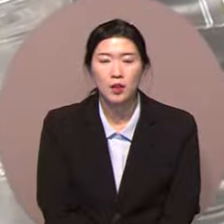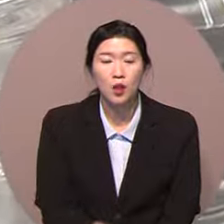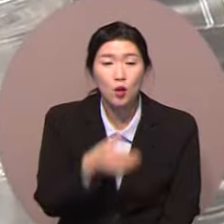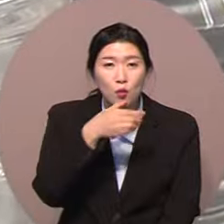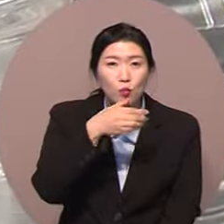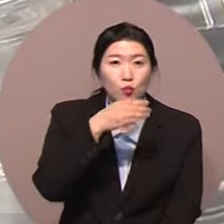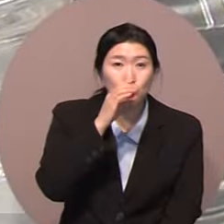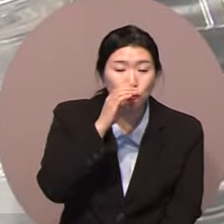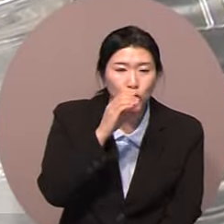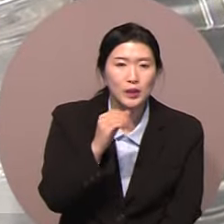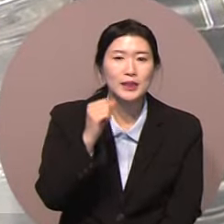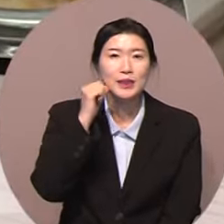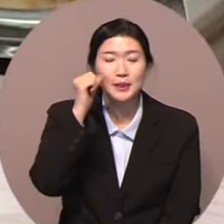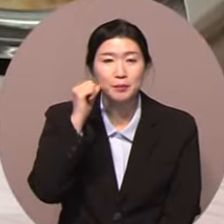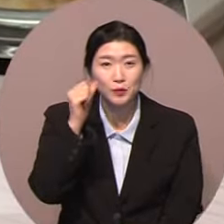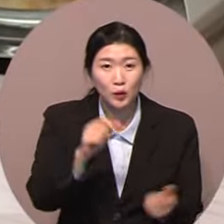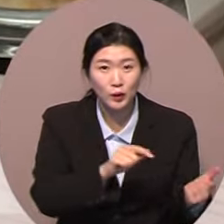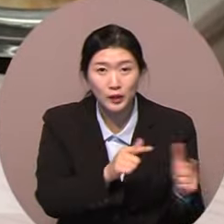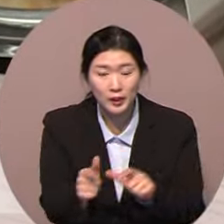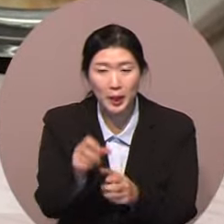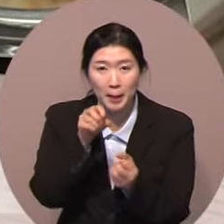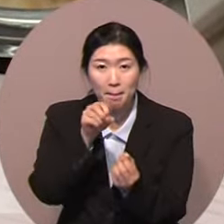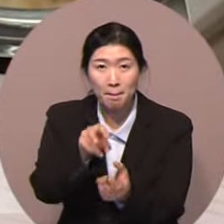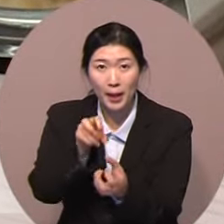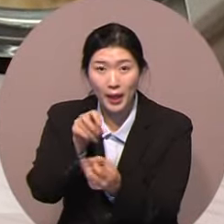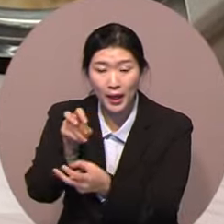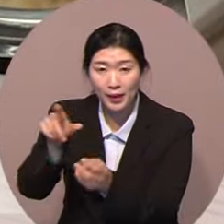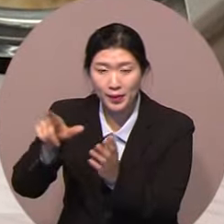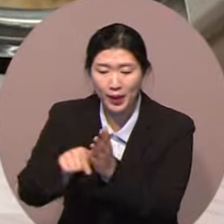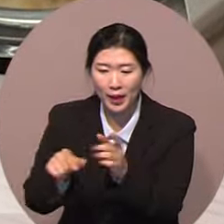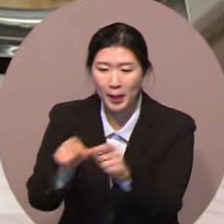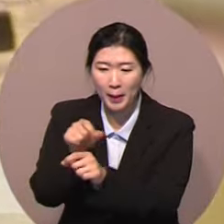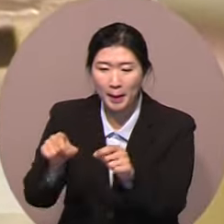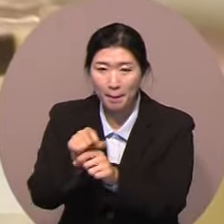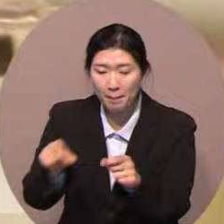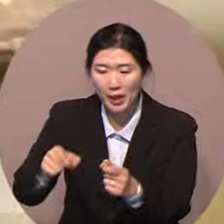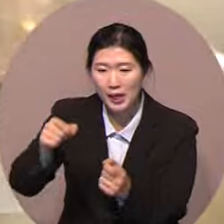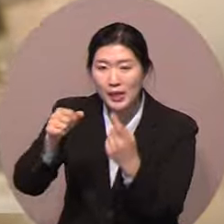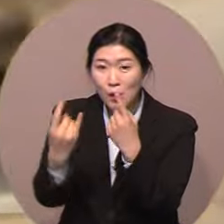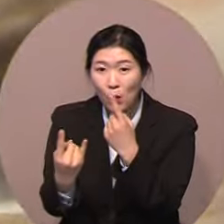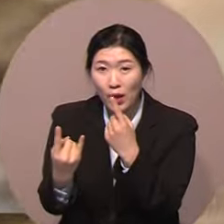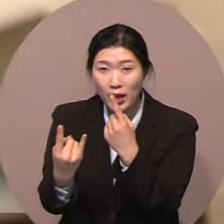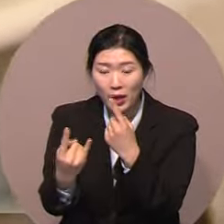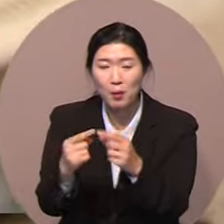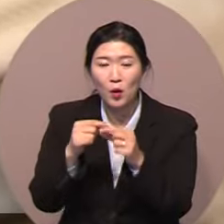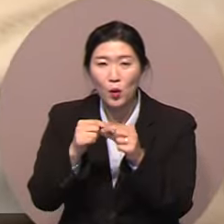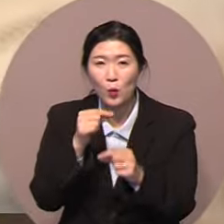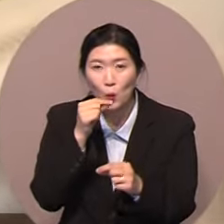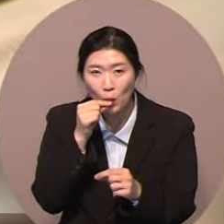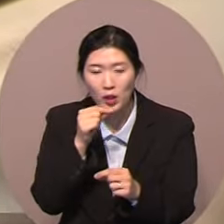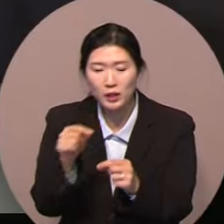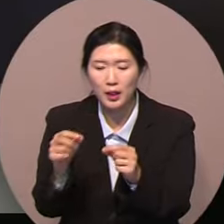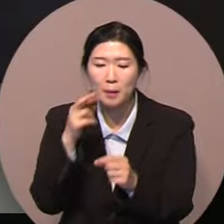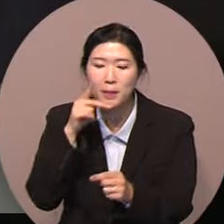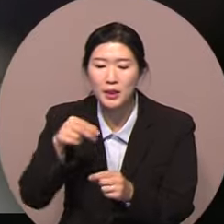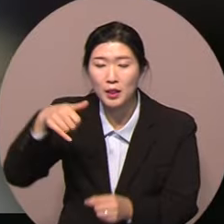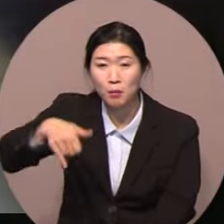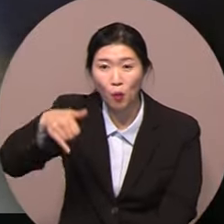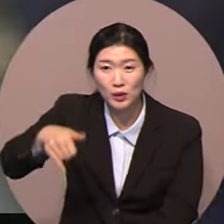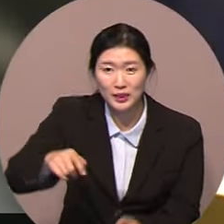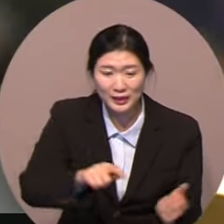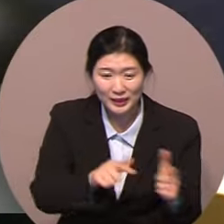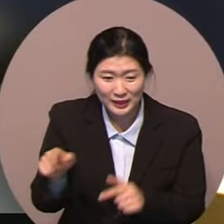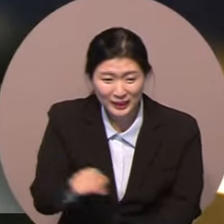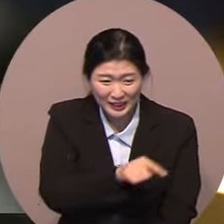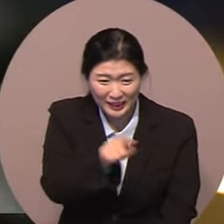생수나 음료가 담긴 페트병부터 배달이나 포장 음식에 쓰이는 일회용기, 빨대와 비닐봉지까지 모두 일상에서